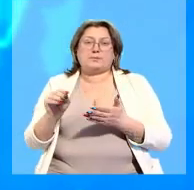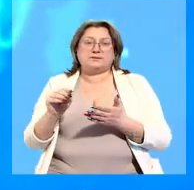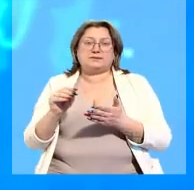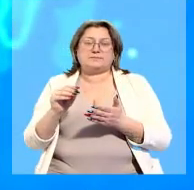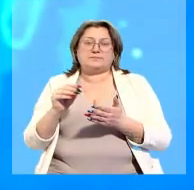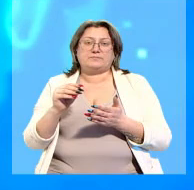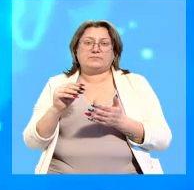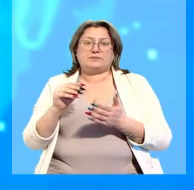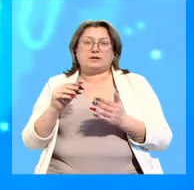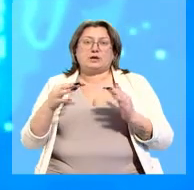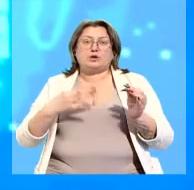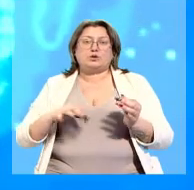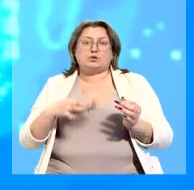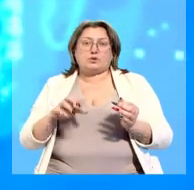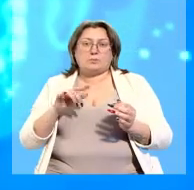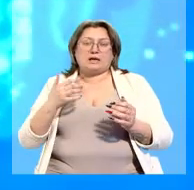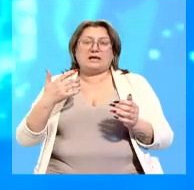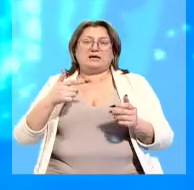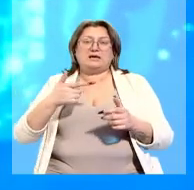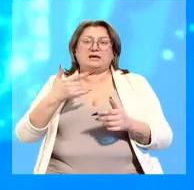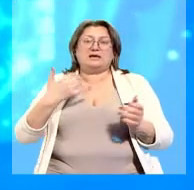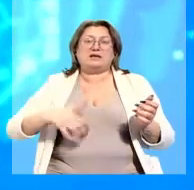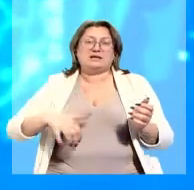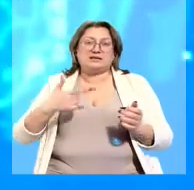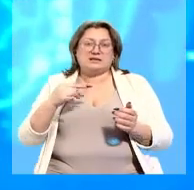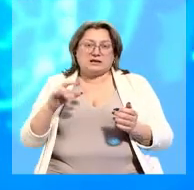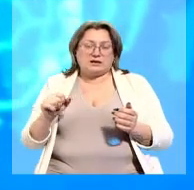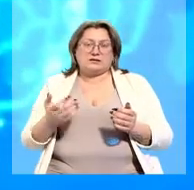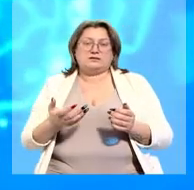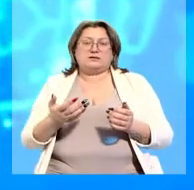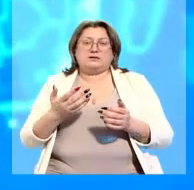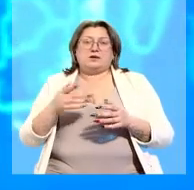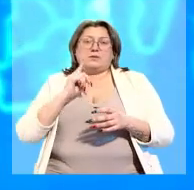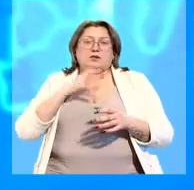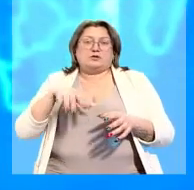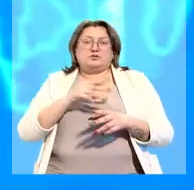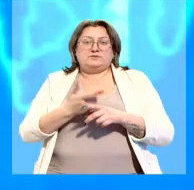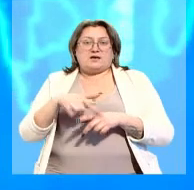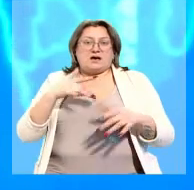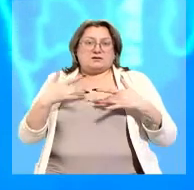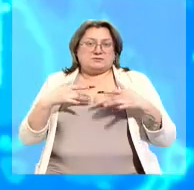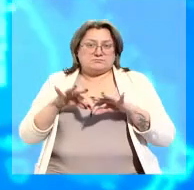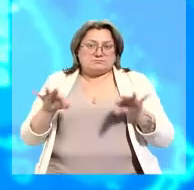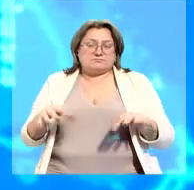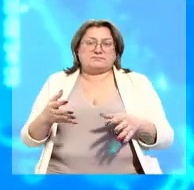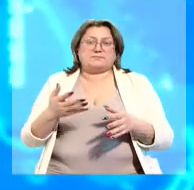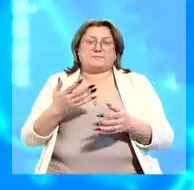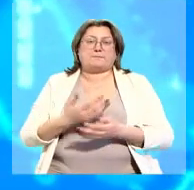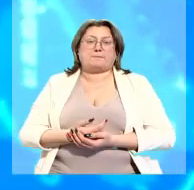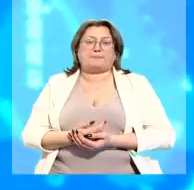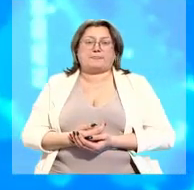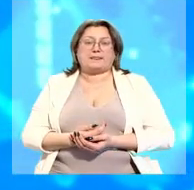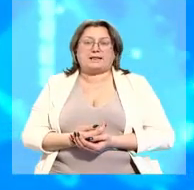жаңа костюмдер сатып алынды. Аудан жастары өте өнерлі. Олардың қалалық, облыстық байқауларда қанжығалары бос қайтқан